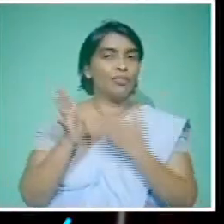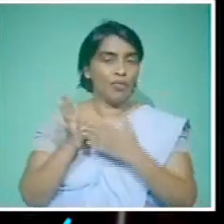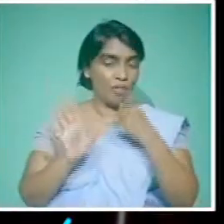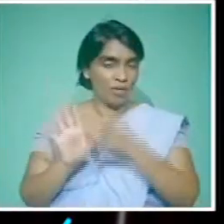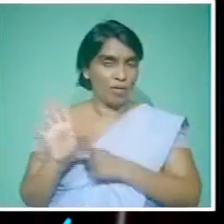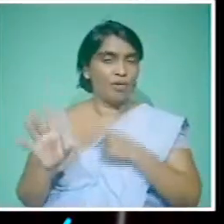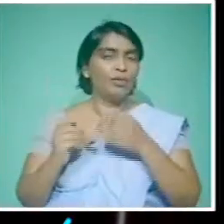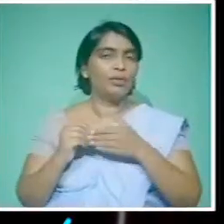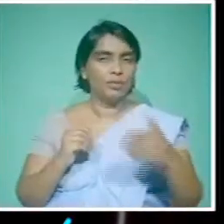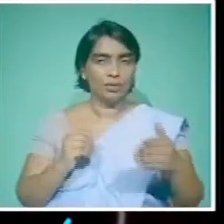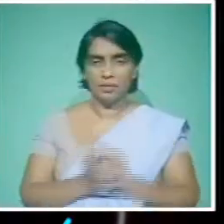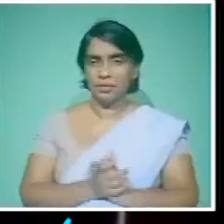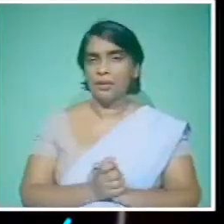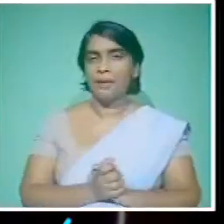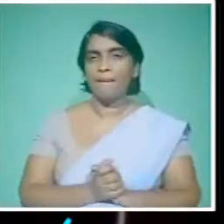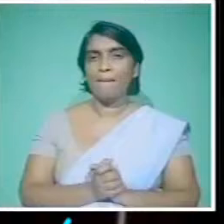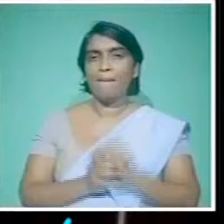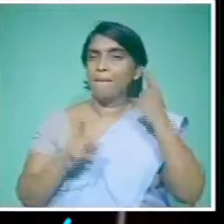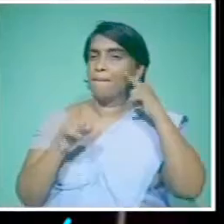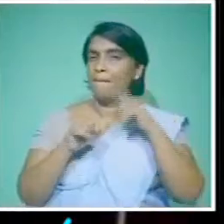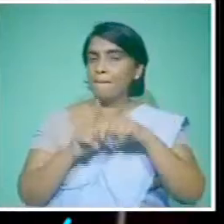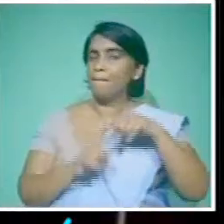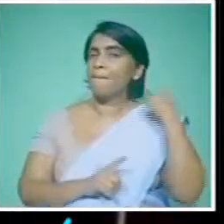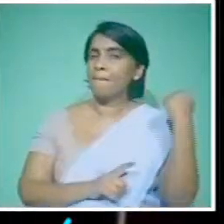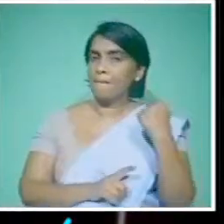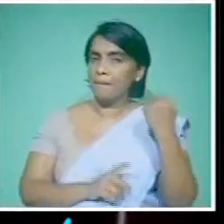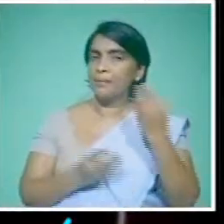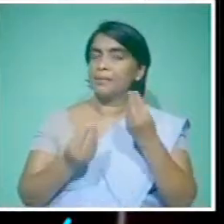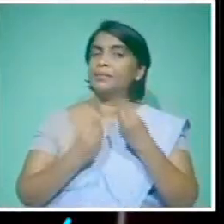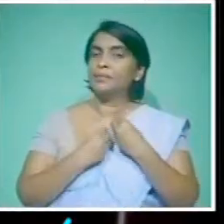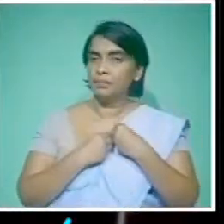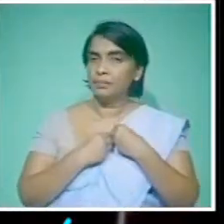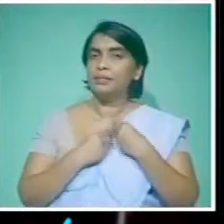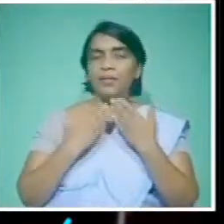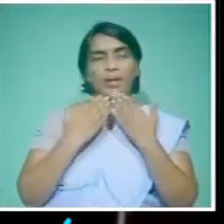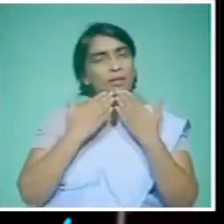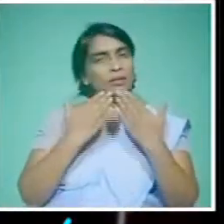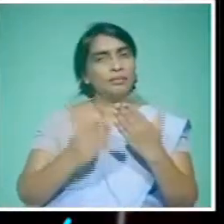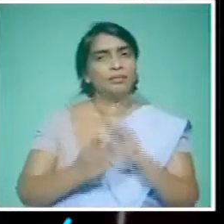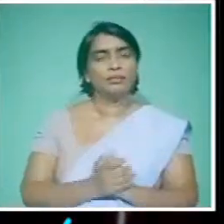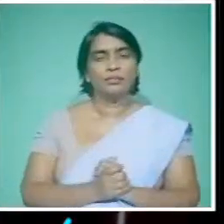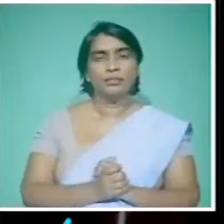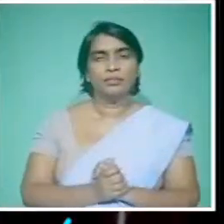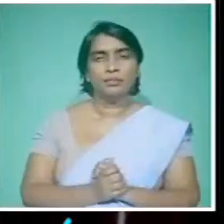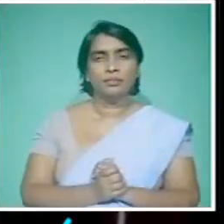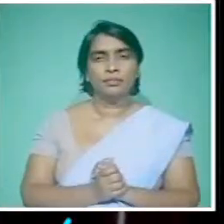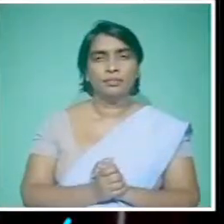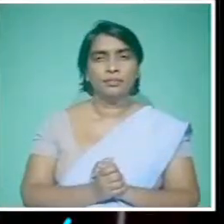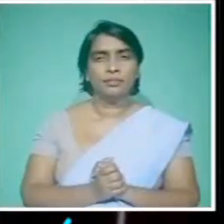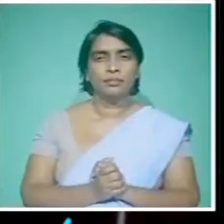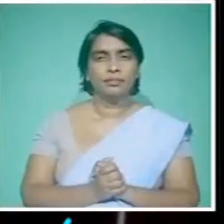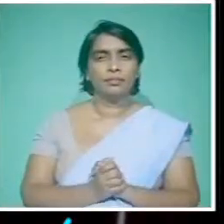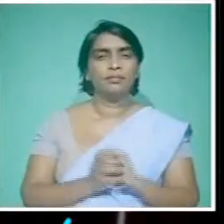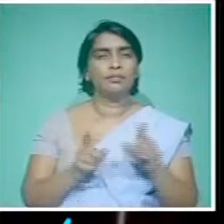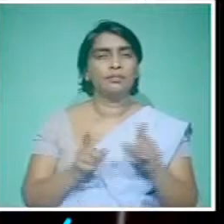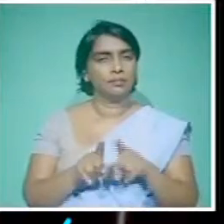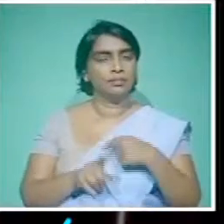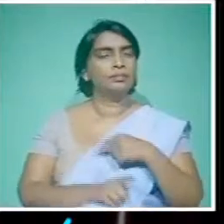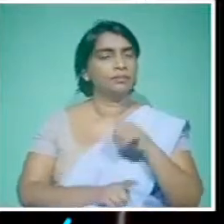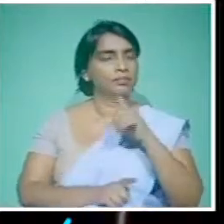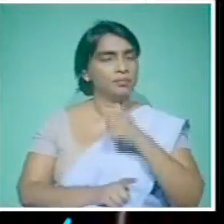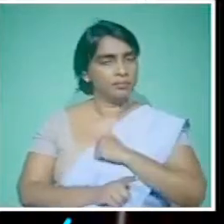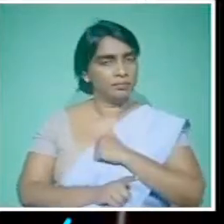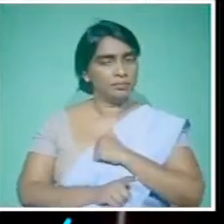basare eka gana katha kirimata labima gana mama stutiwanta wenawa e wagema mama